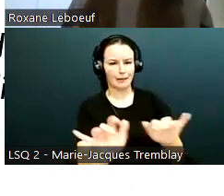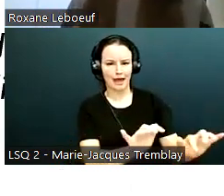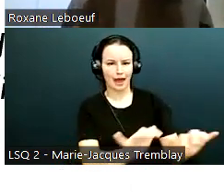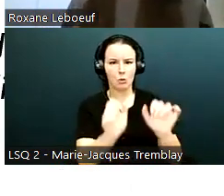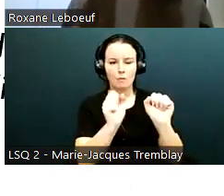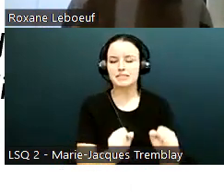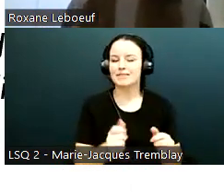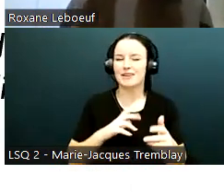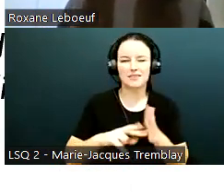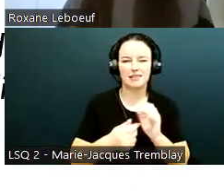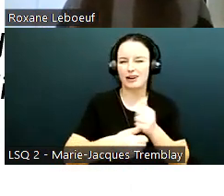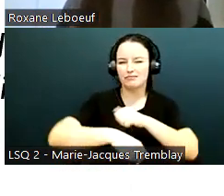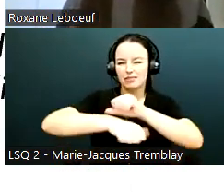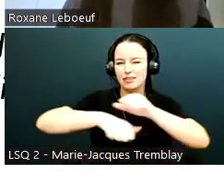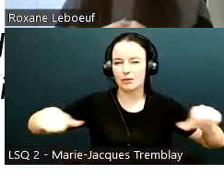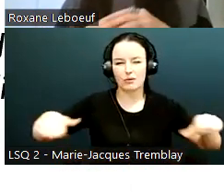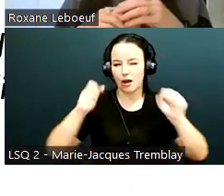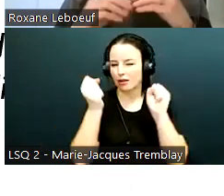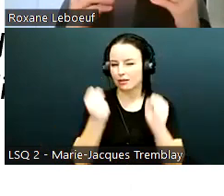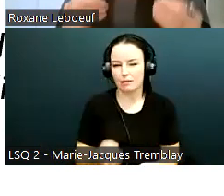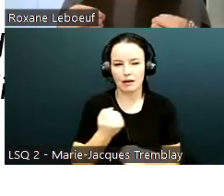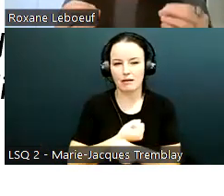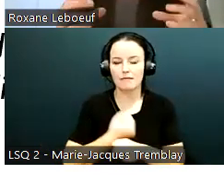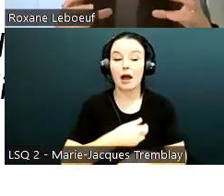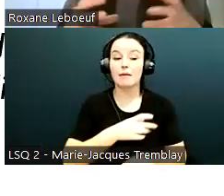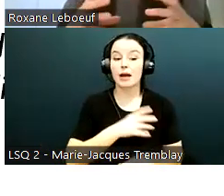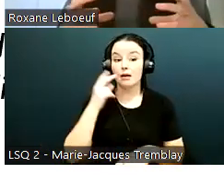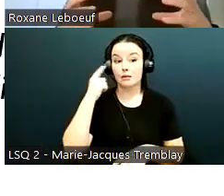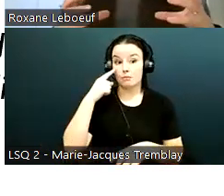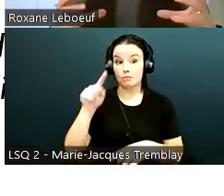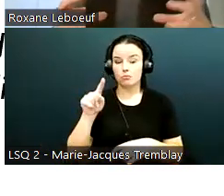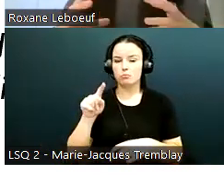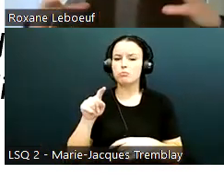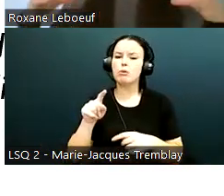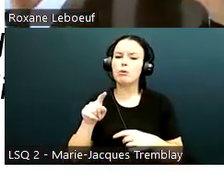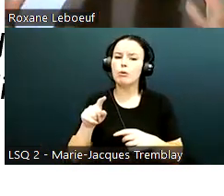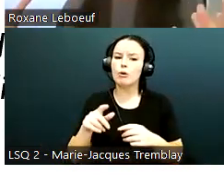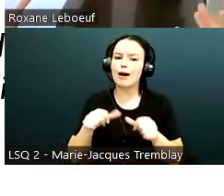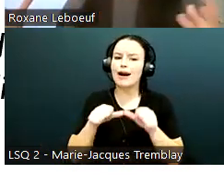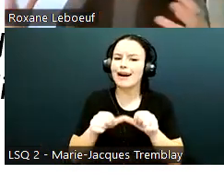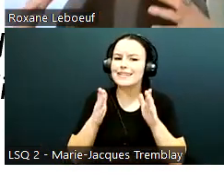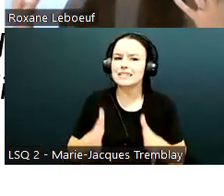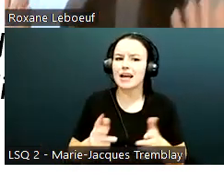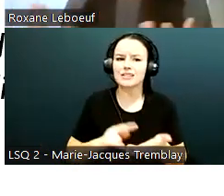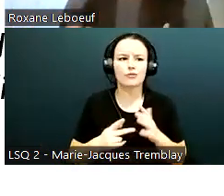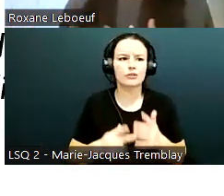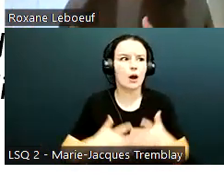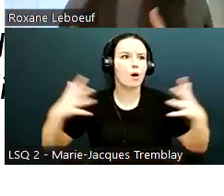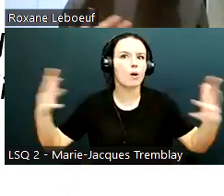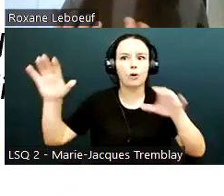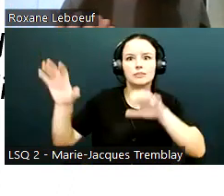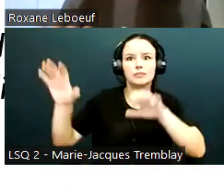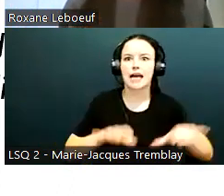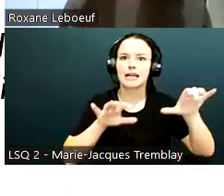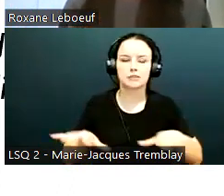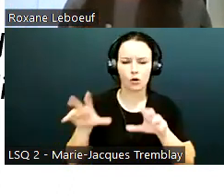vraiment plusieurs formes. Et pour les résidents, la bienveillance, ce n'était pas uniquement le fait de grands gestes, mais ça pouvait être aussi le